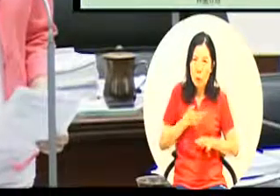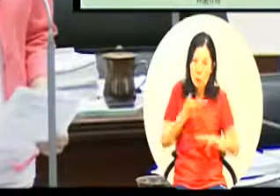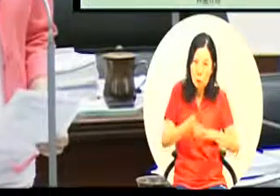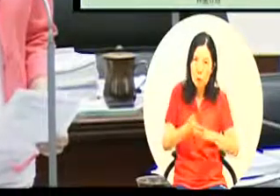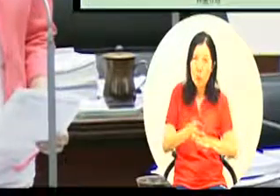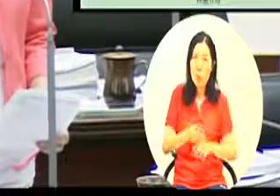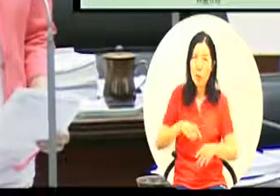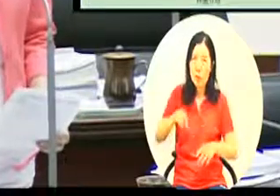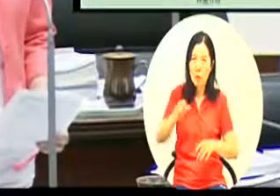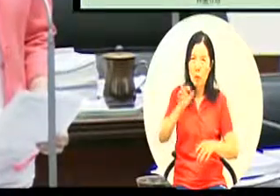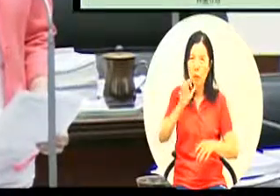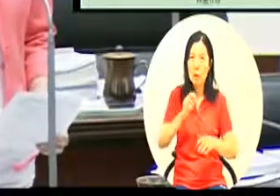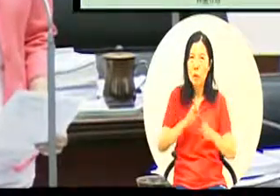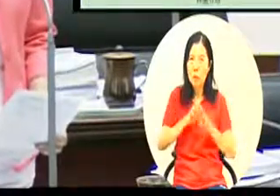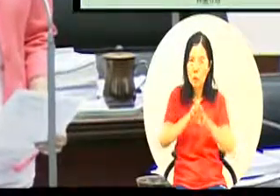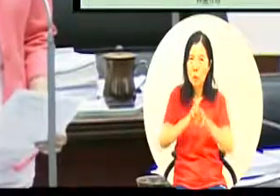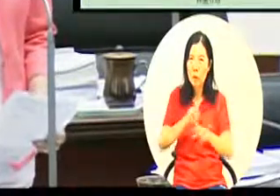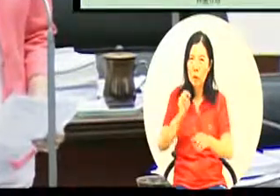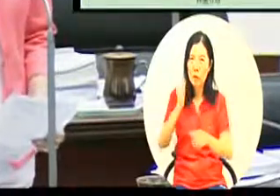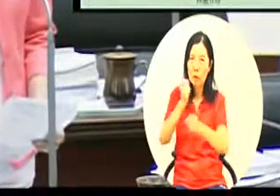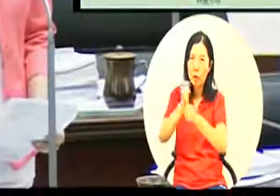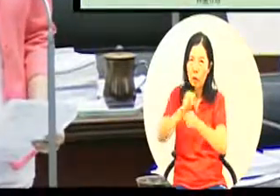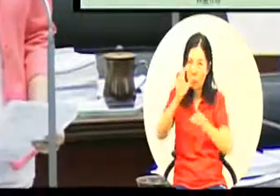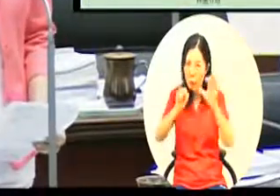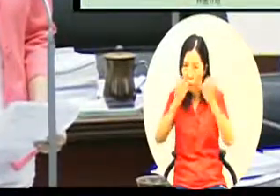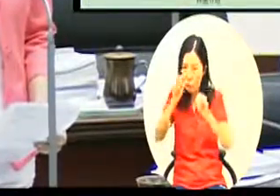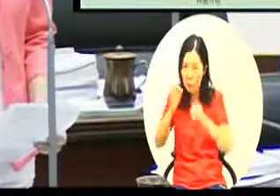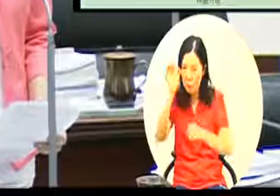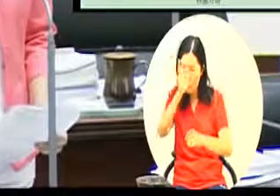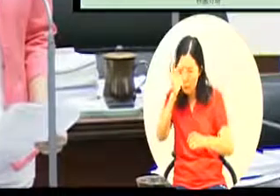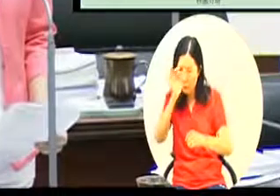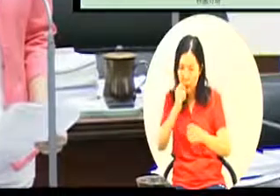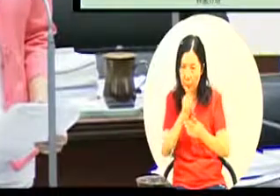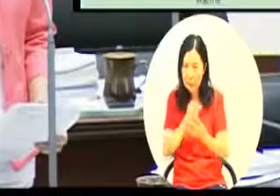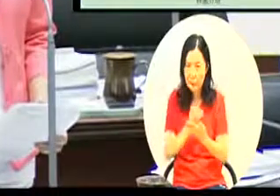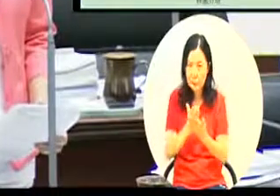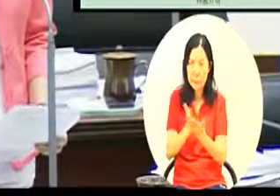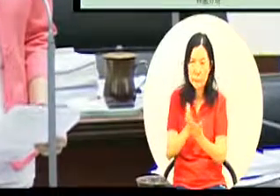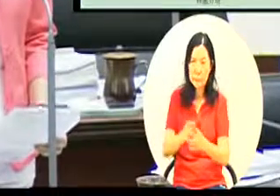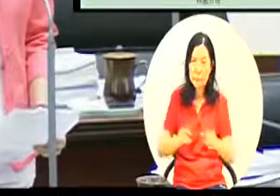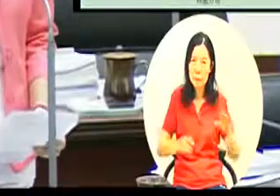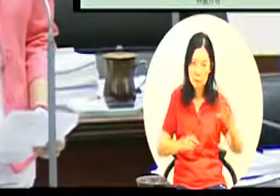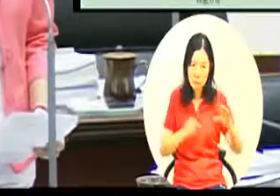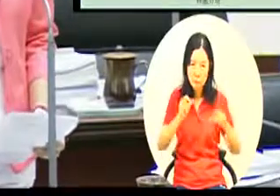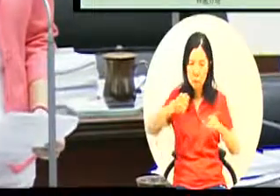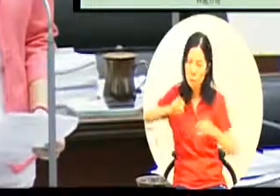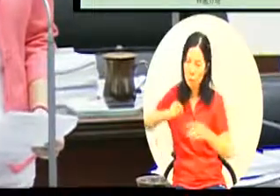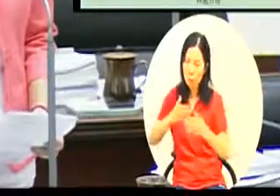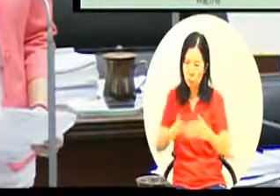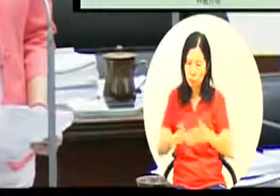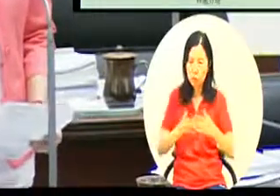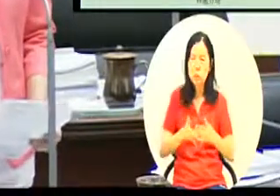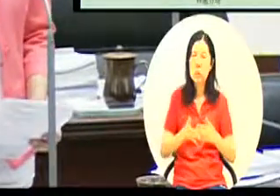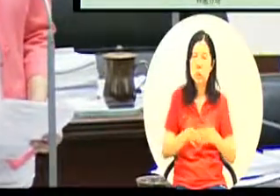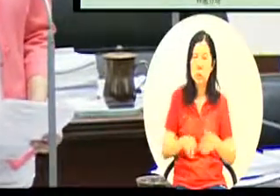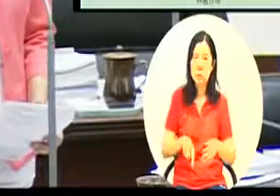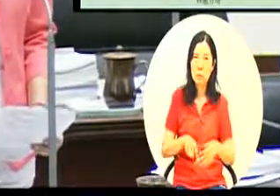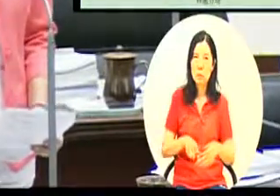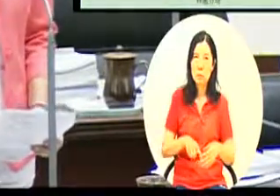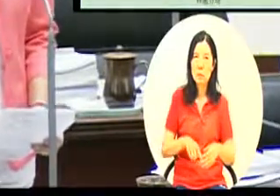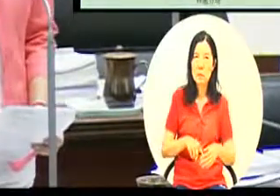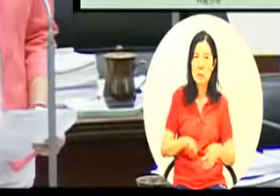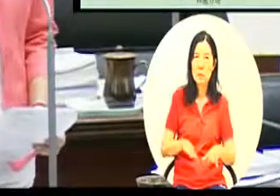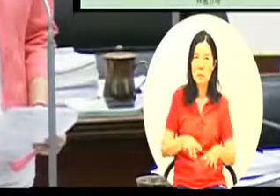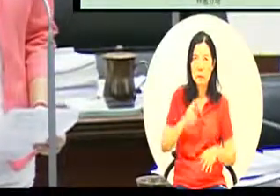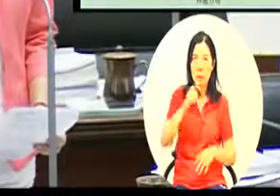打击犯罪也好，去执勤也好，所以呢这个。交通工具呢是首要的一个配备哈，我不希望